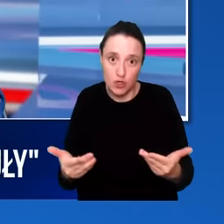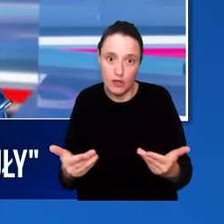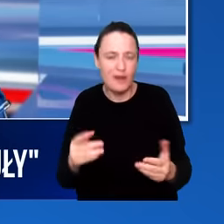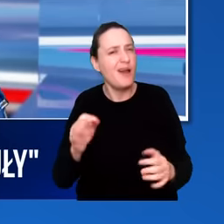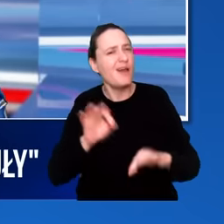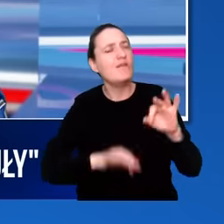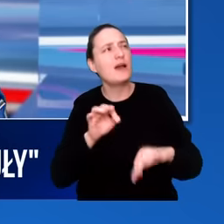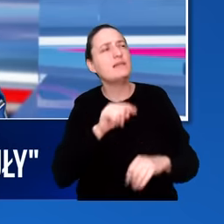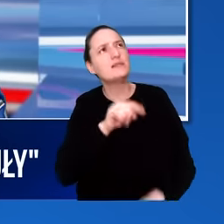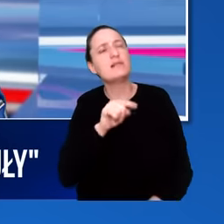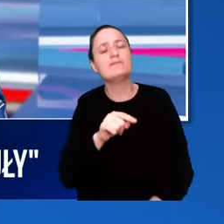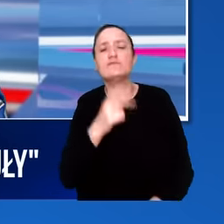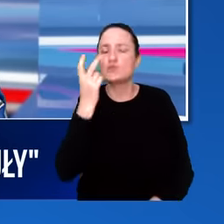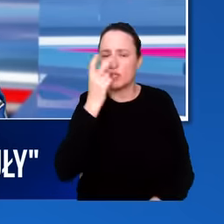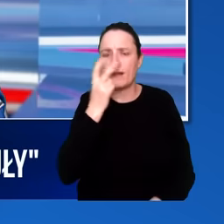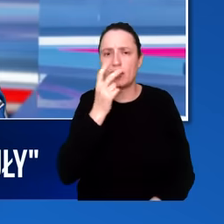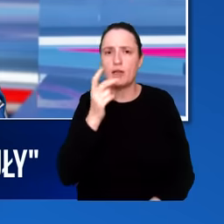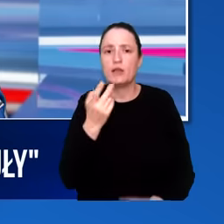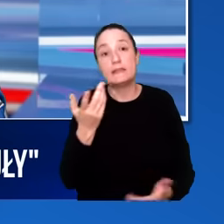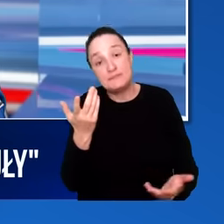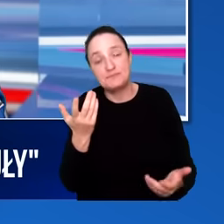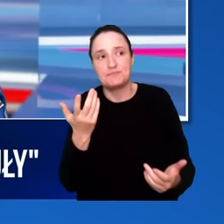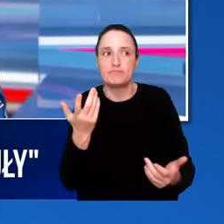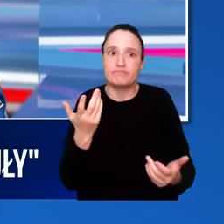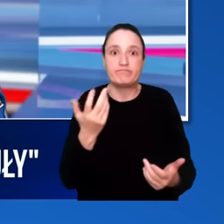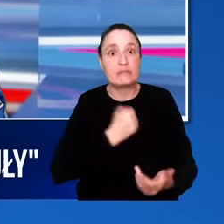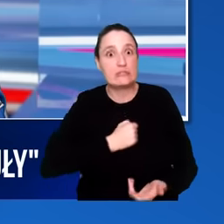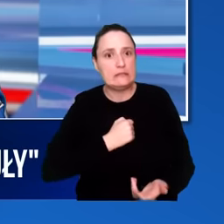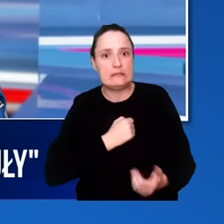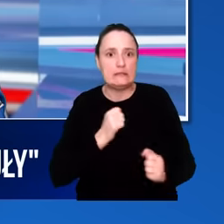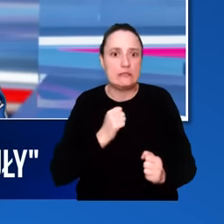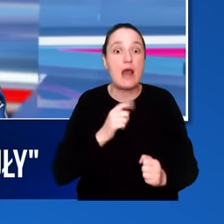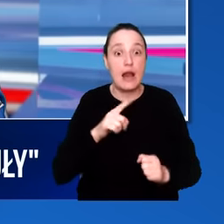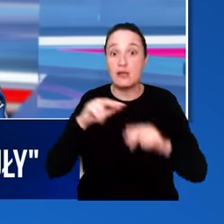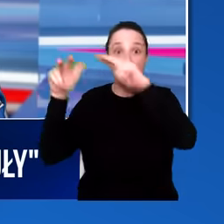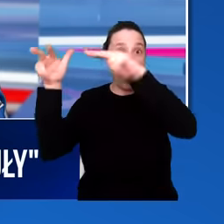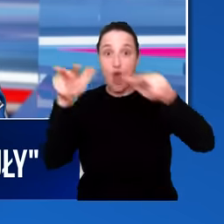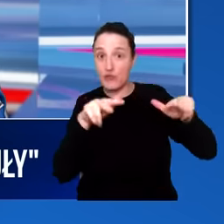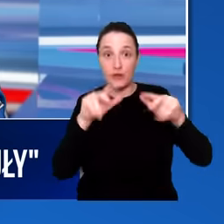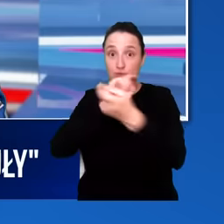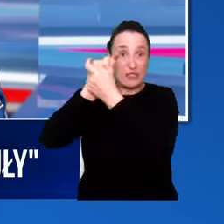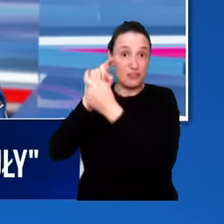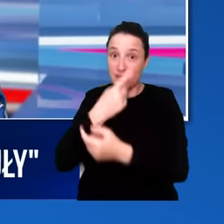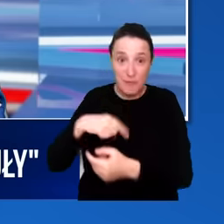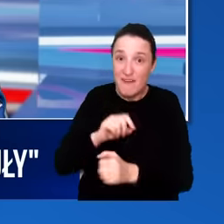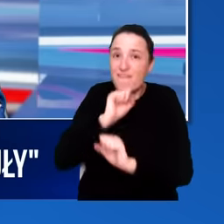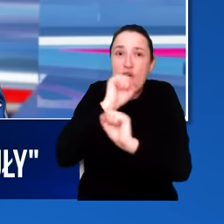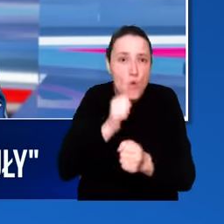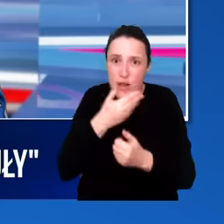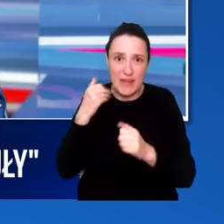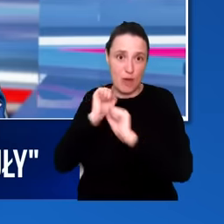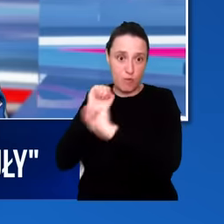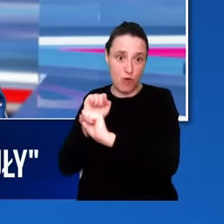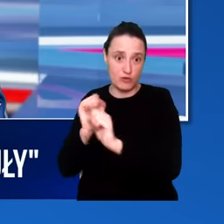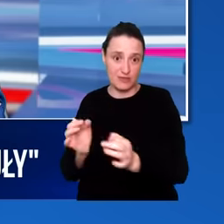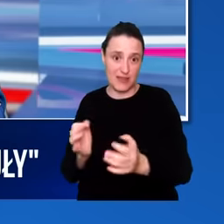i niestety no, bardzo niepokojące stwierdzenie, że my przed dronami nie jesteśmy w stanie się w tym momencie w ogóle bronić. W ogóle widzieliśmy na